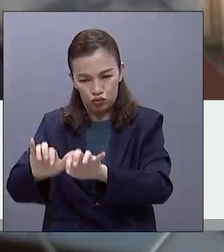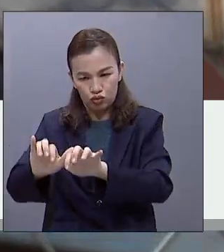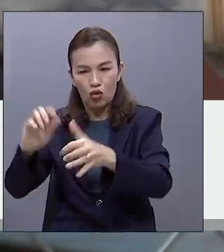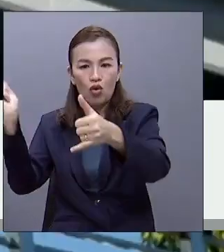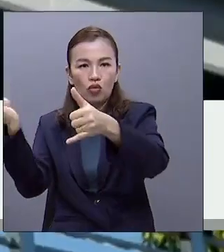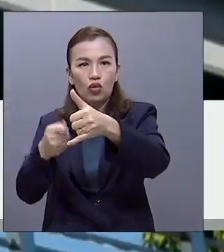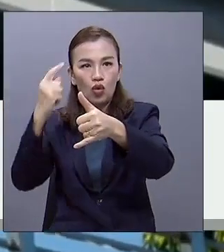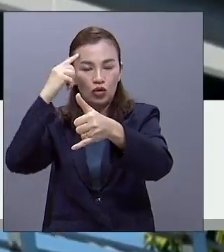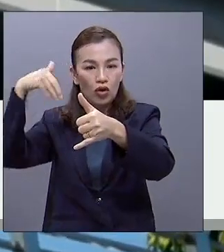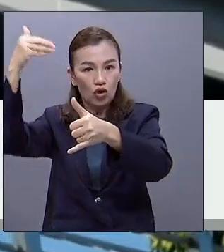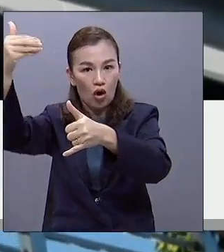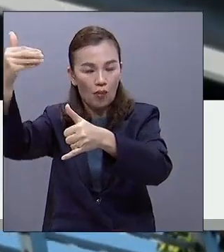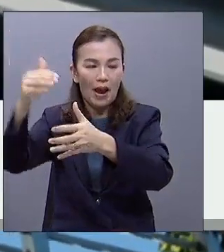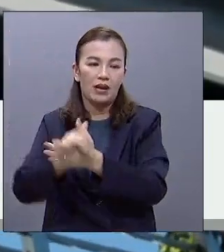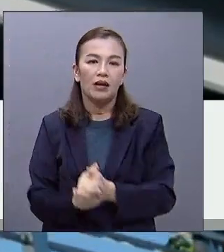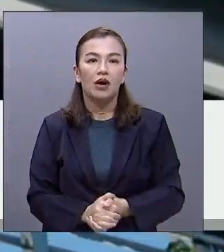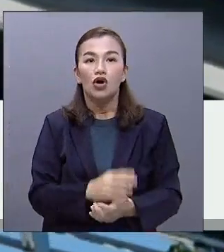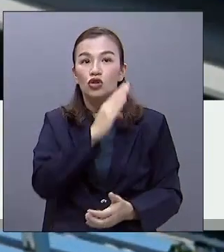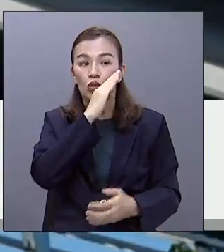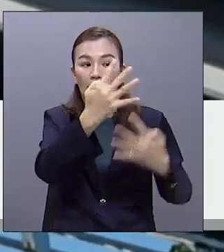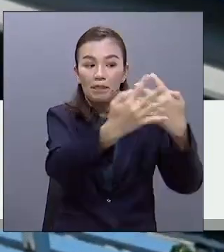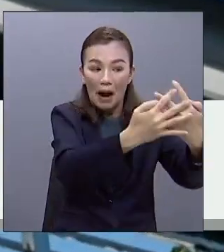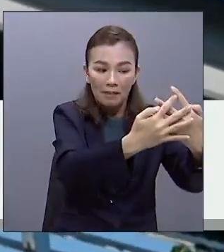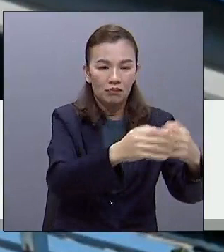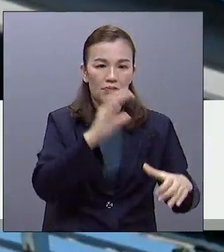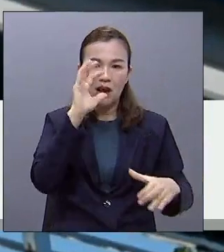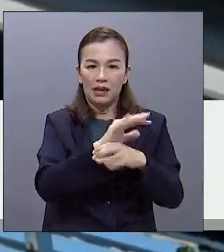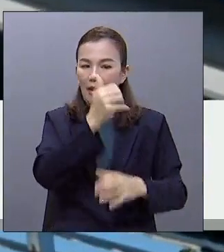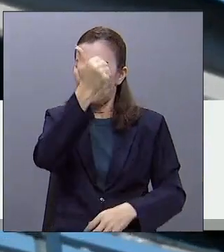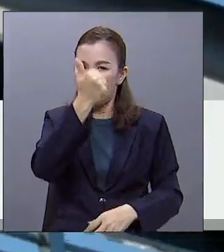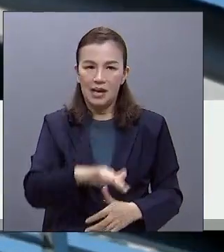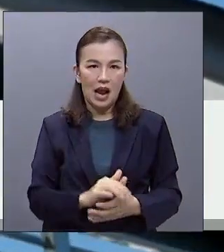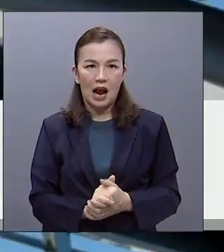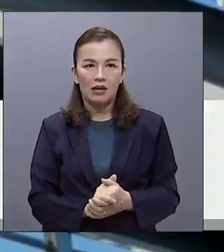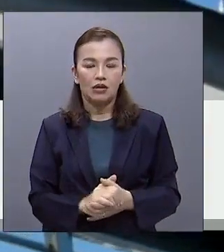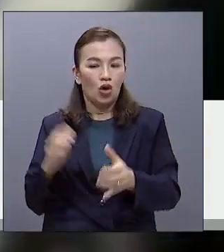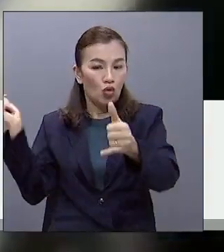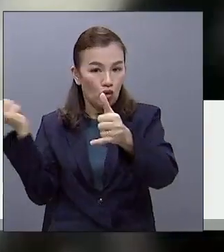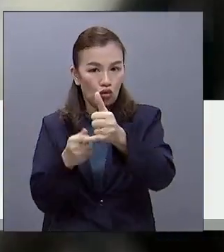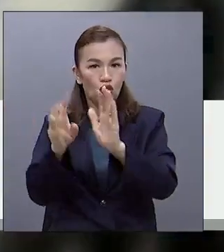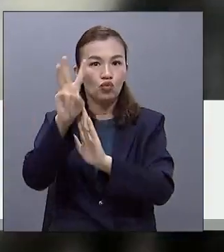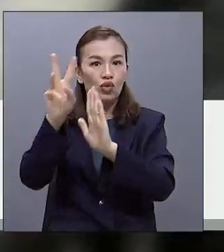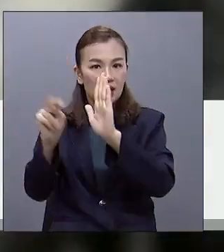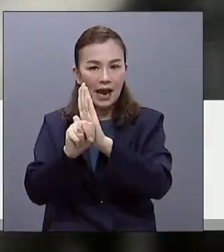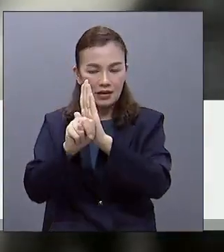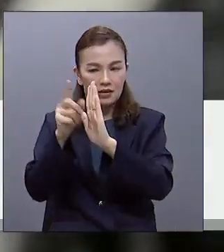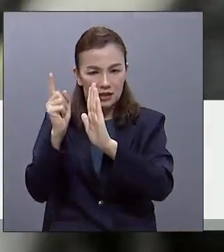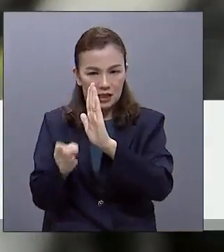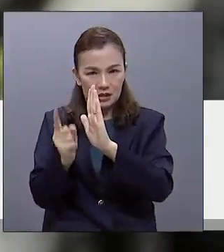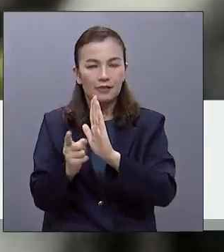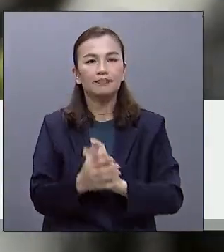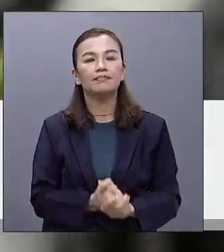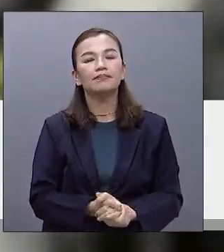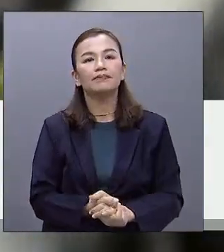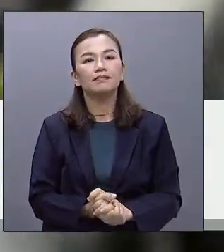ขังไม่สามารกลัธรรมการดได้เพื่อสแงหาผลระโยชน์แล้วกตองถูกลงโทษทางว Ηนายขนเด็ดขาดสำหบ